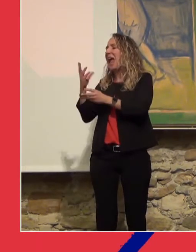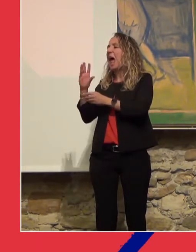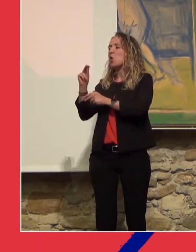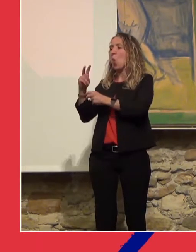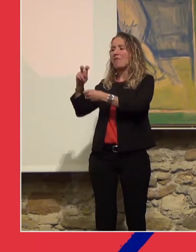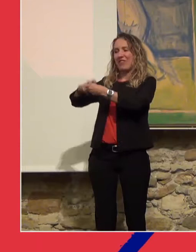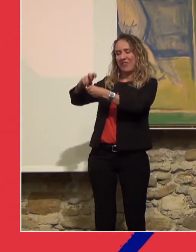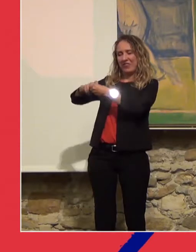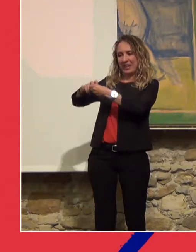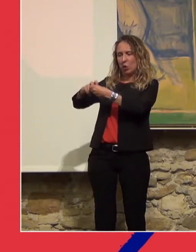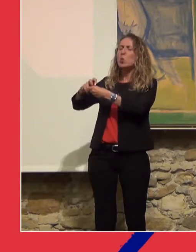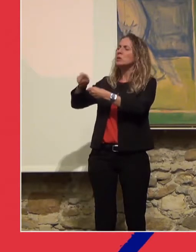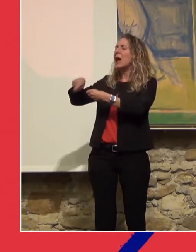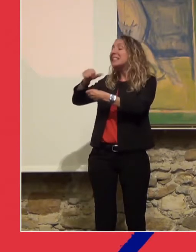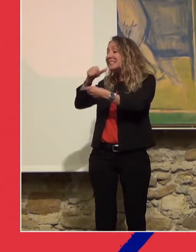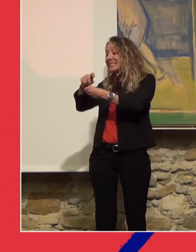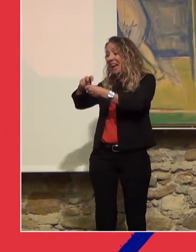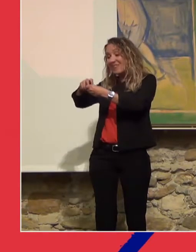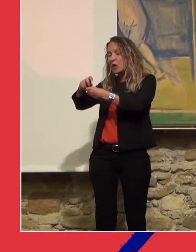ricombinanti,